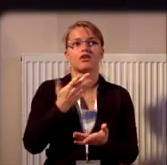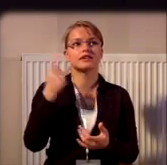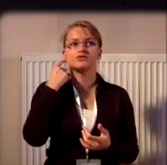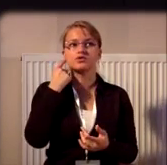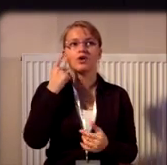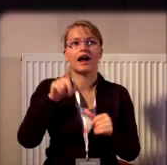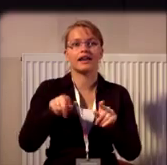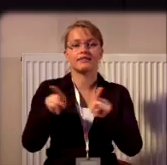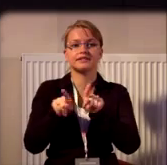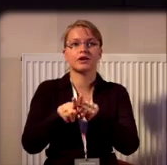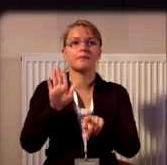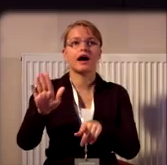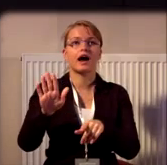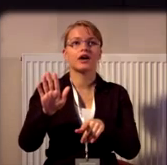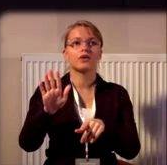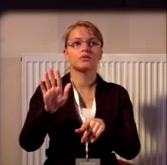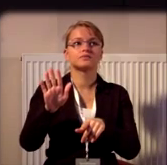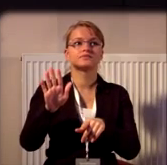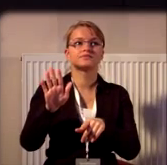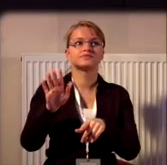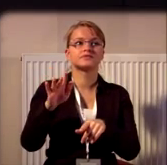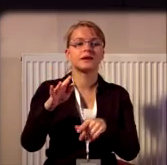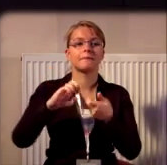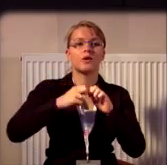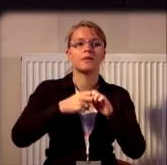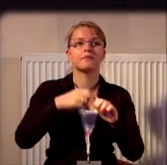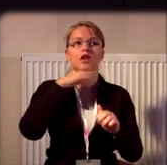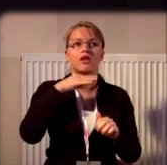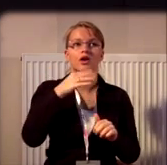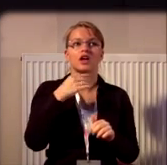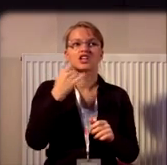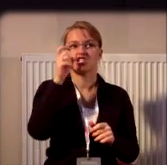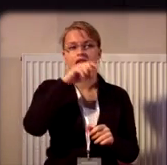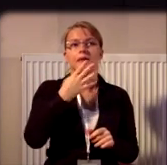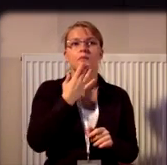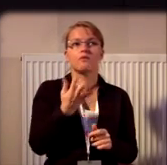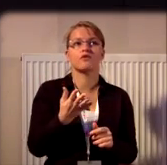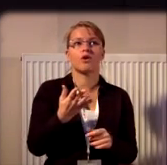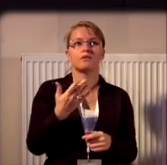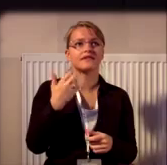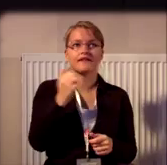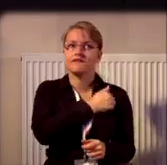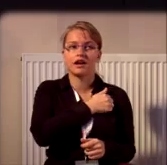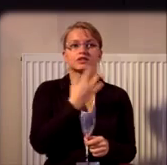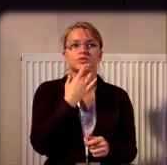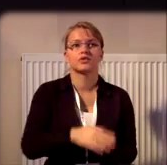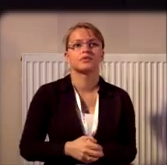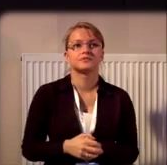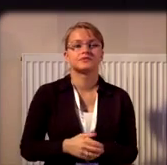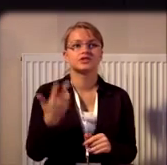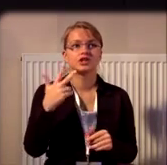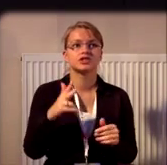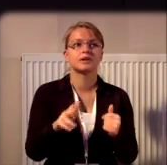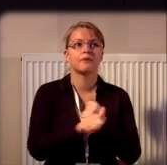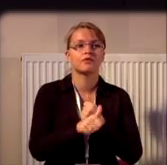niedosłuch, ale także mają bardzo często zaburzoną artykulacyjnie mowę. Mówią bardzo, bardzo niewyraźnie. I trzeci